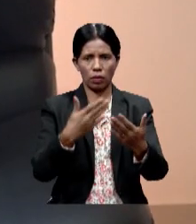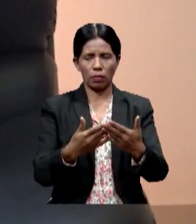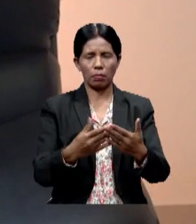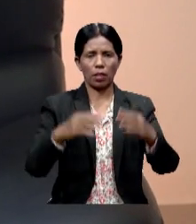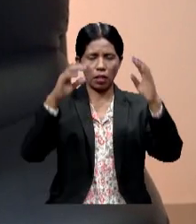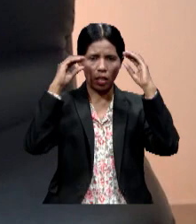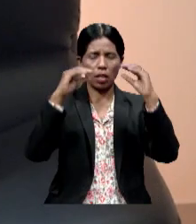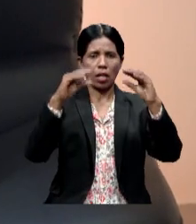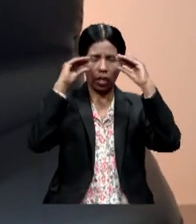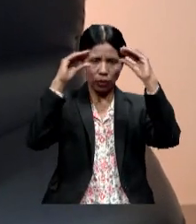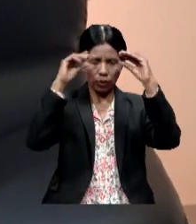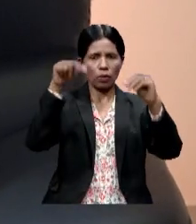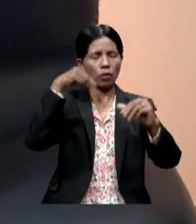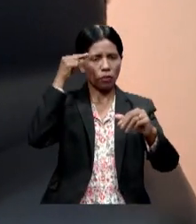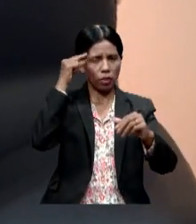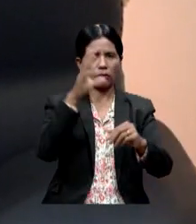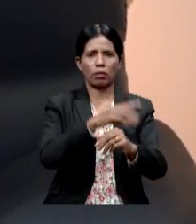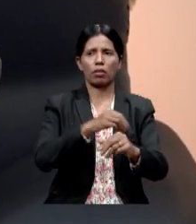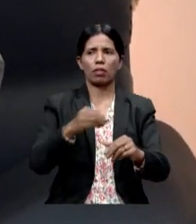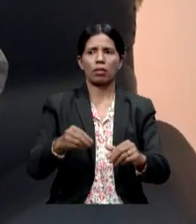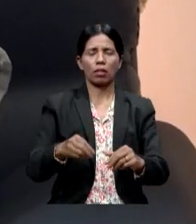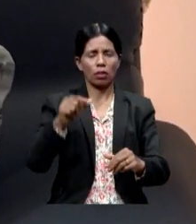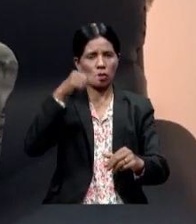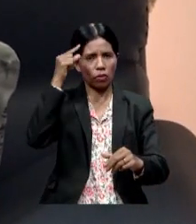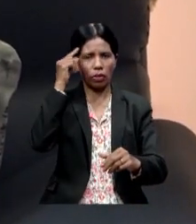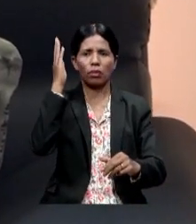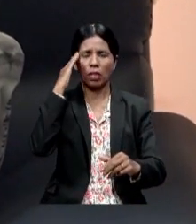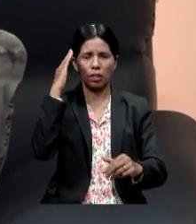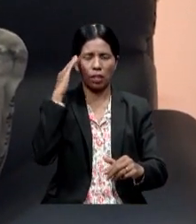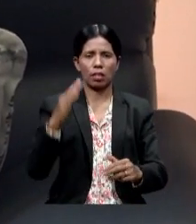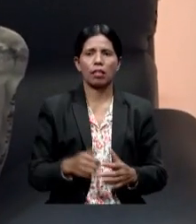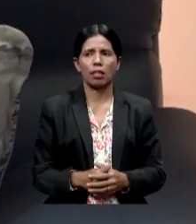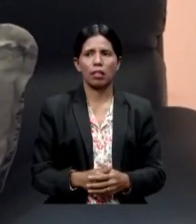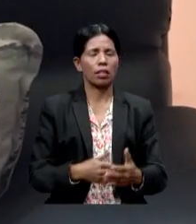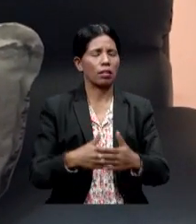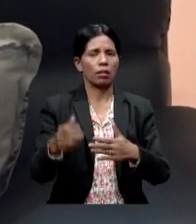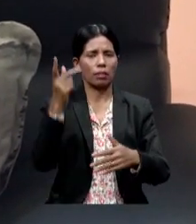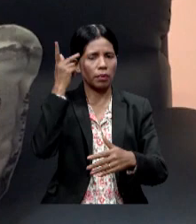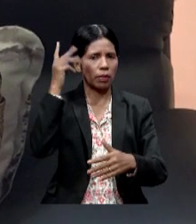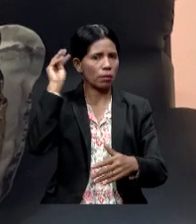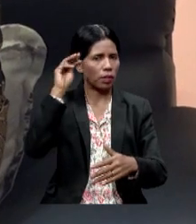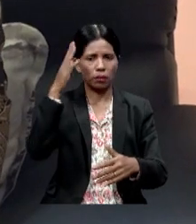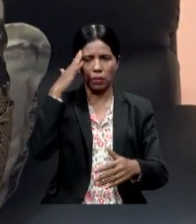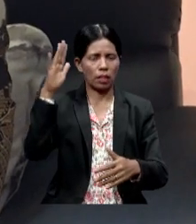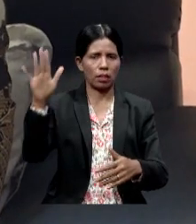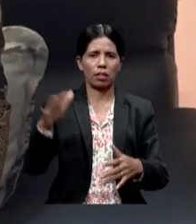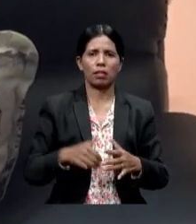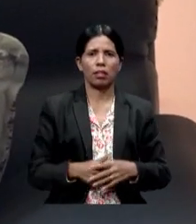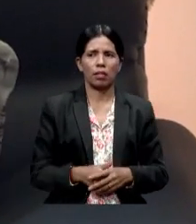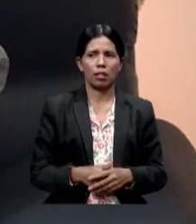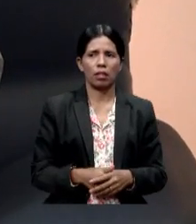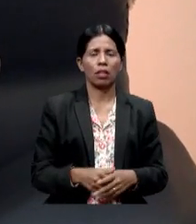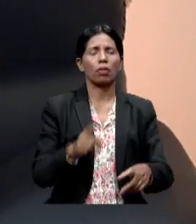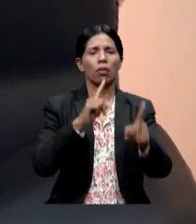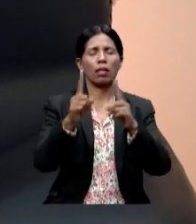educa governo, nes educa para governo atene, tamo da luma, primeiro ministro da atene, então, para kulia